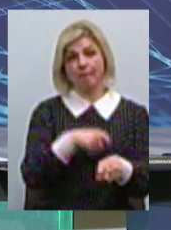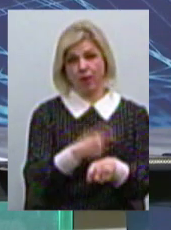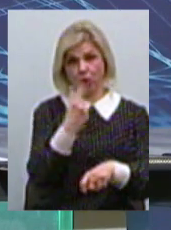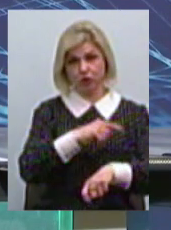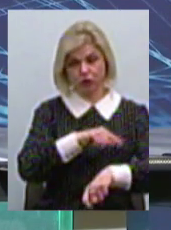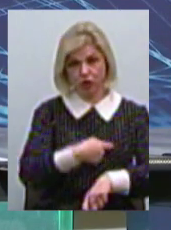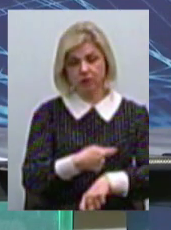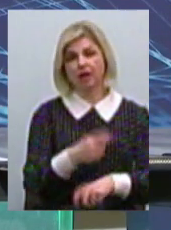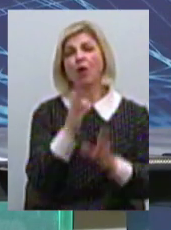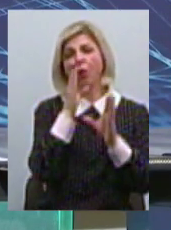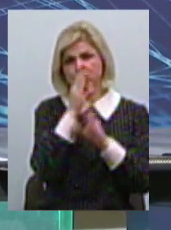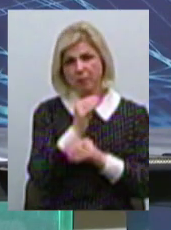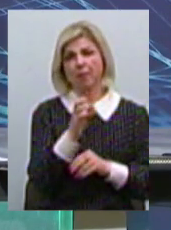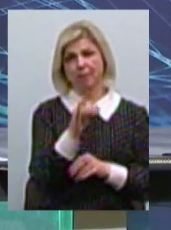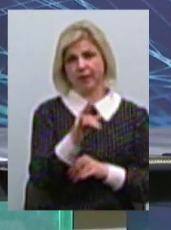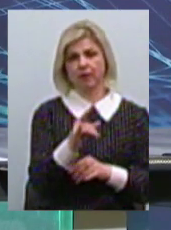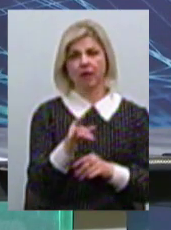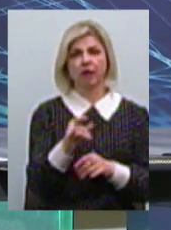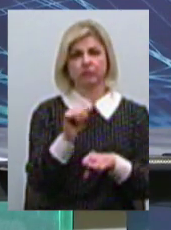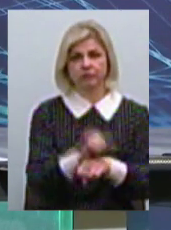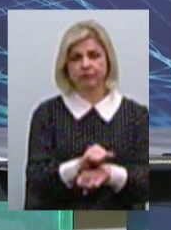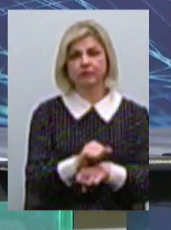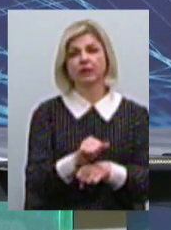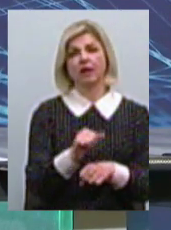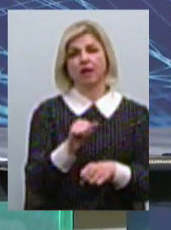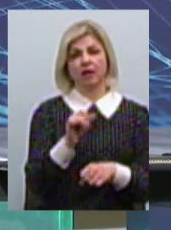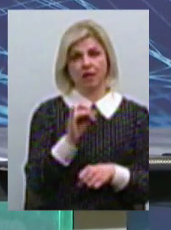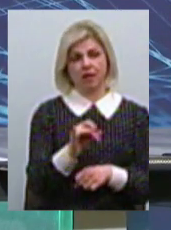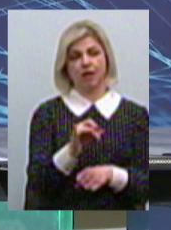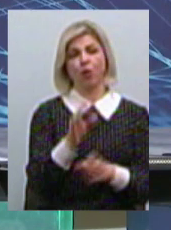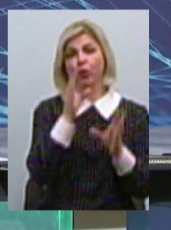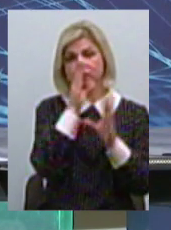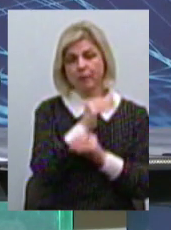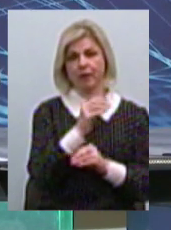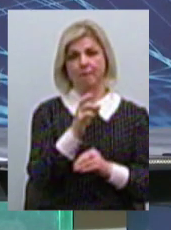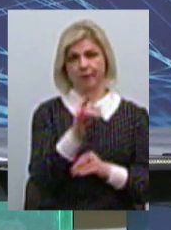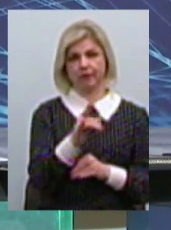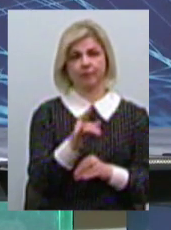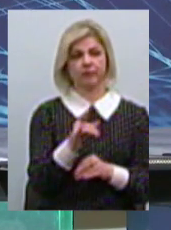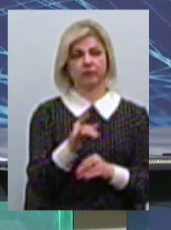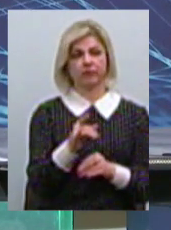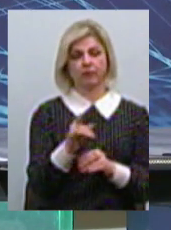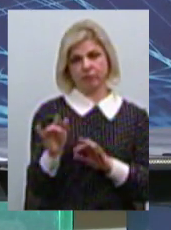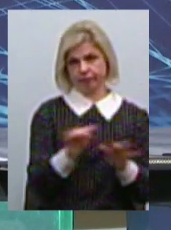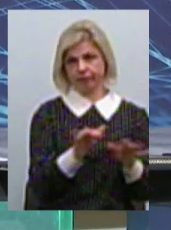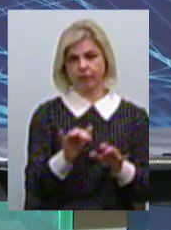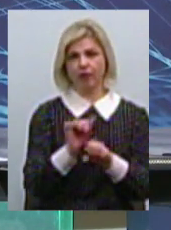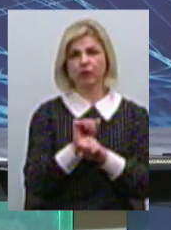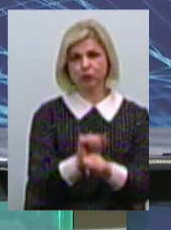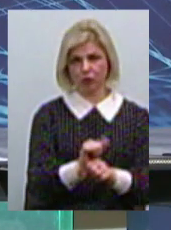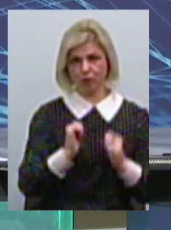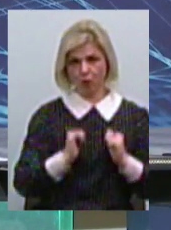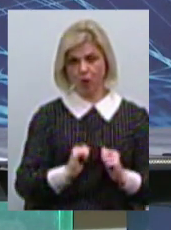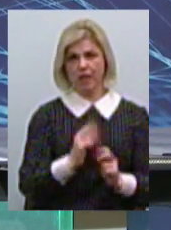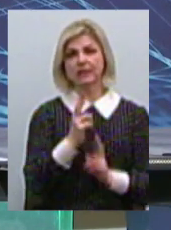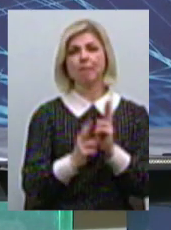би встигнув би зреагувати на дану подію і встигнув би адекватно затормозити,